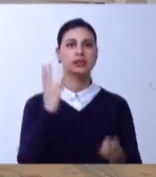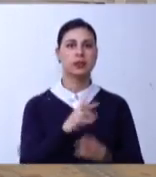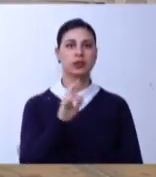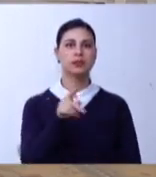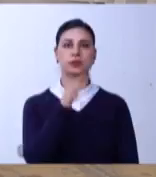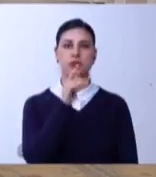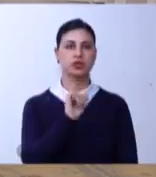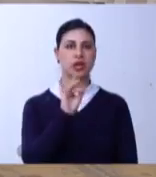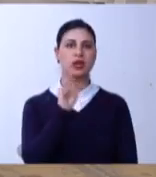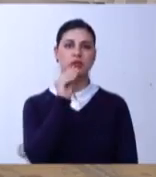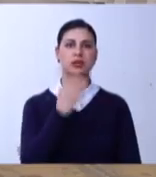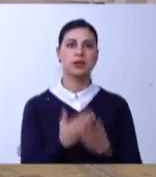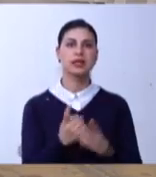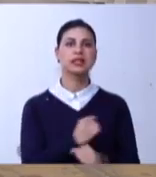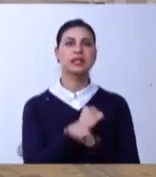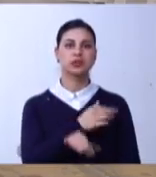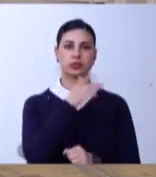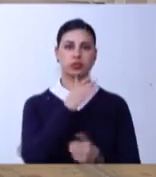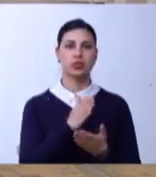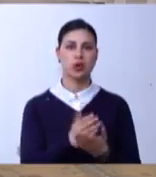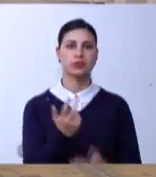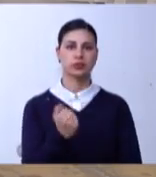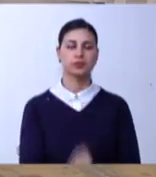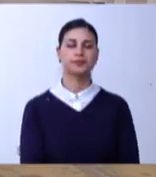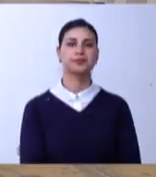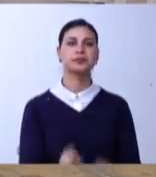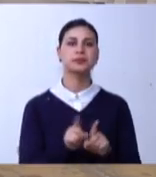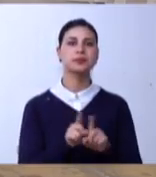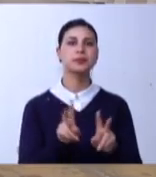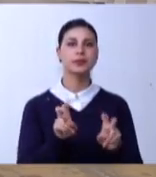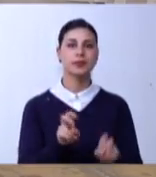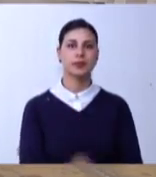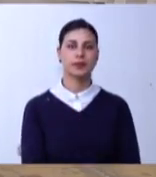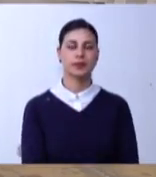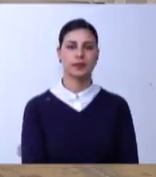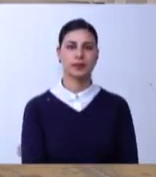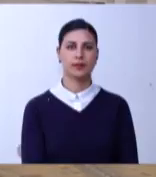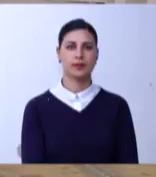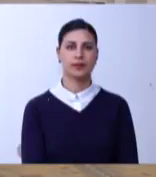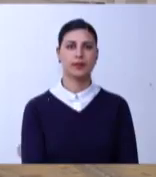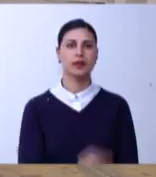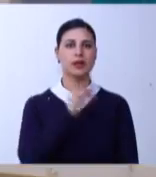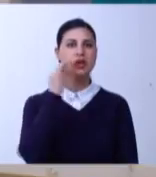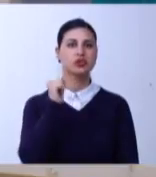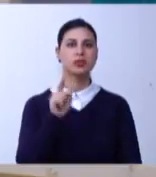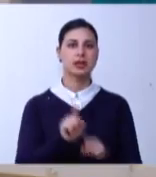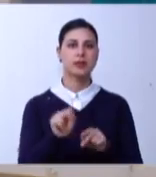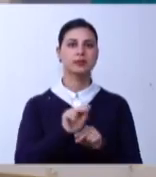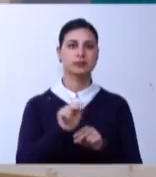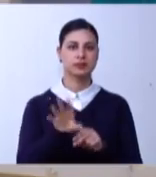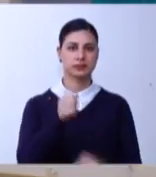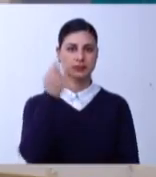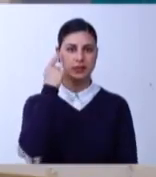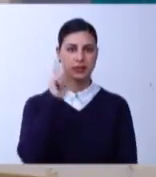არა მაშინ, როდესაც მათ მაგალითად დასვენების დრო აქვთ, ხო? ესეთი ტიპის ასე ვთქვათ, ხრიკები ჩვენთვის ცნობილია